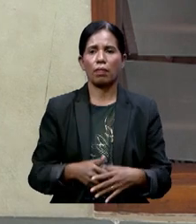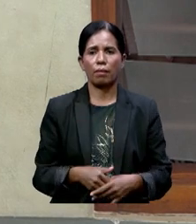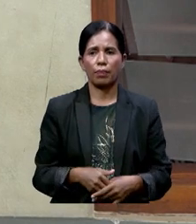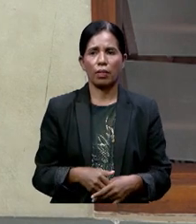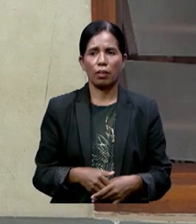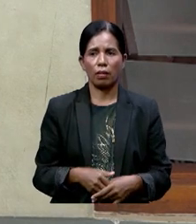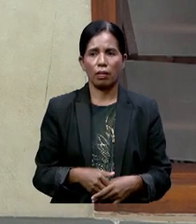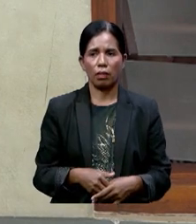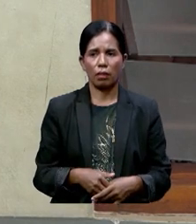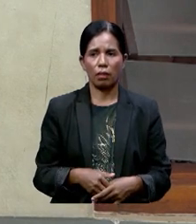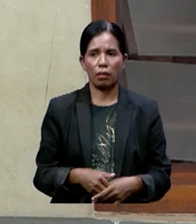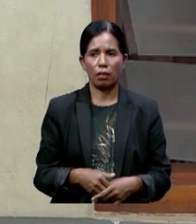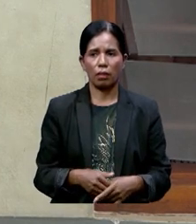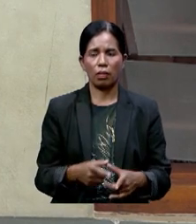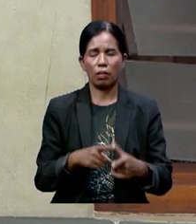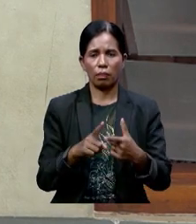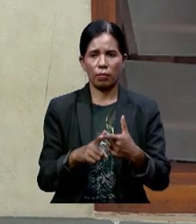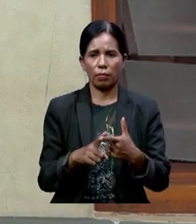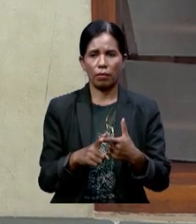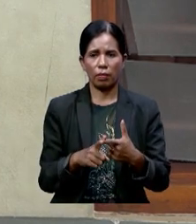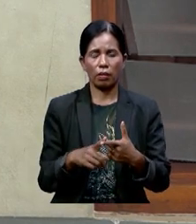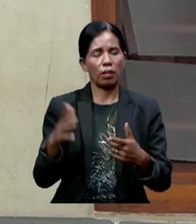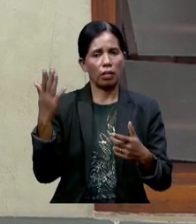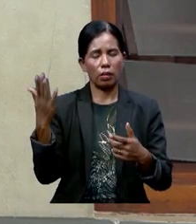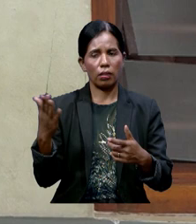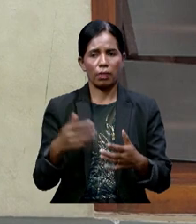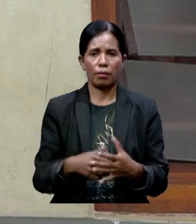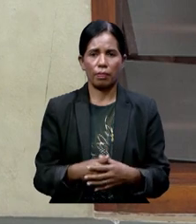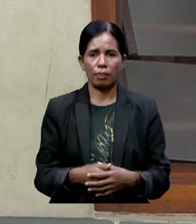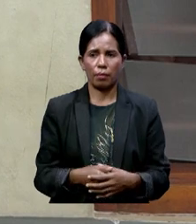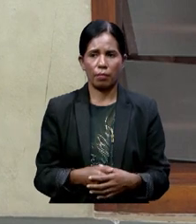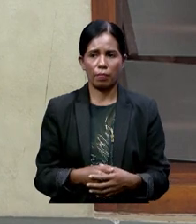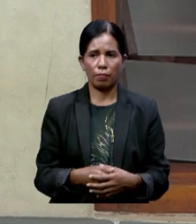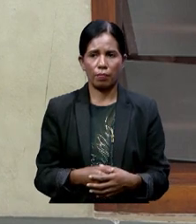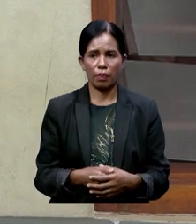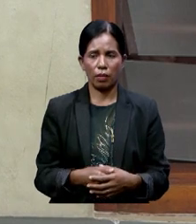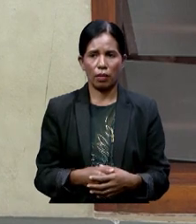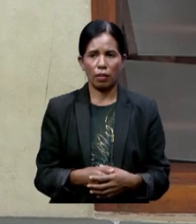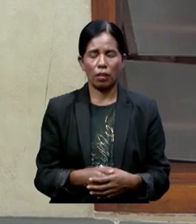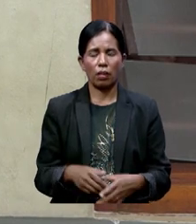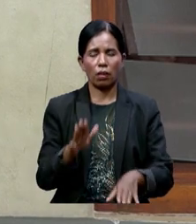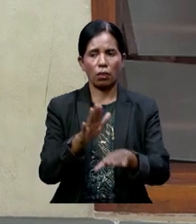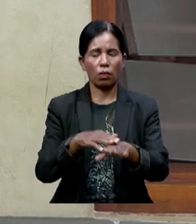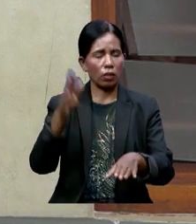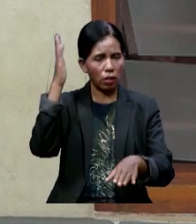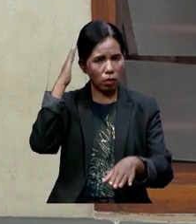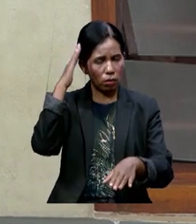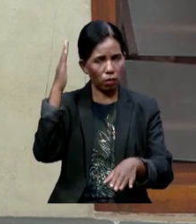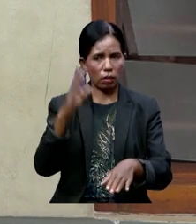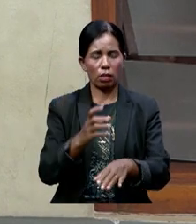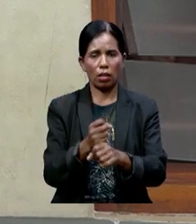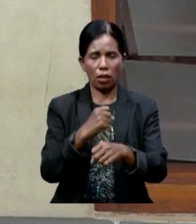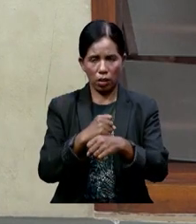hirus matang parte los nunemos iha ninya kala pangkada iha ninya ulumos idene